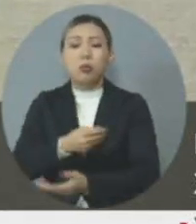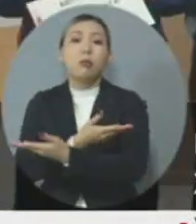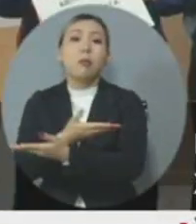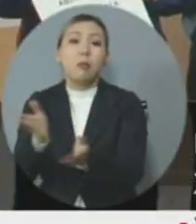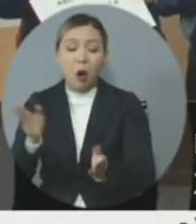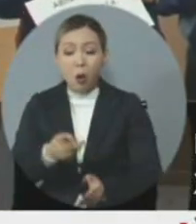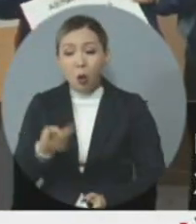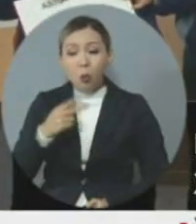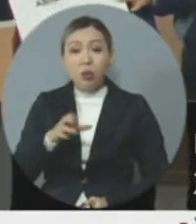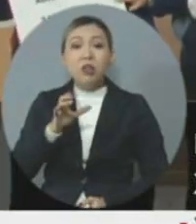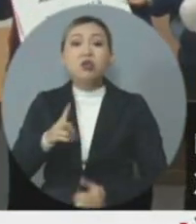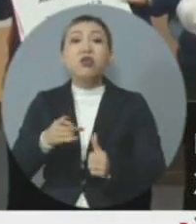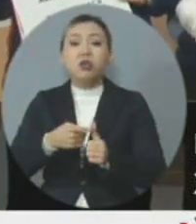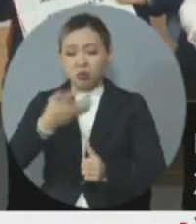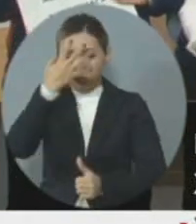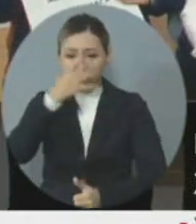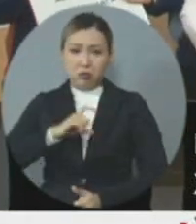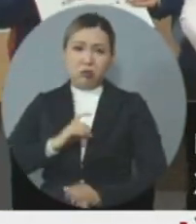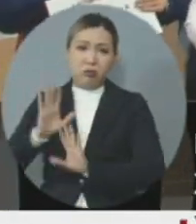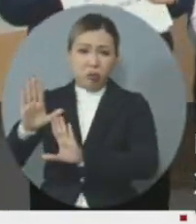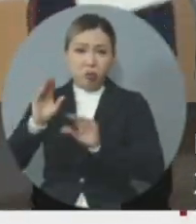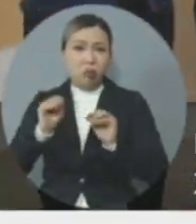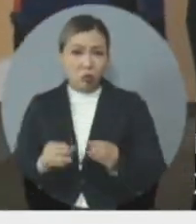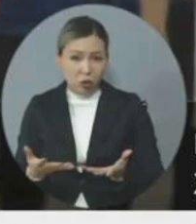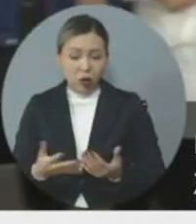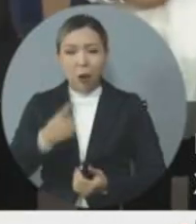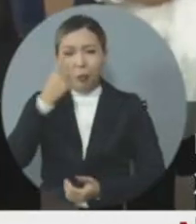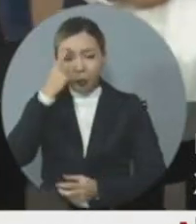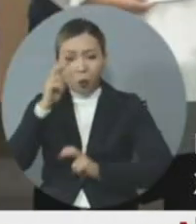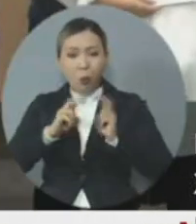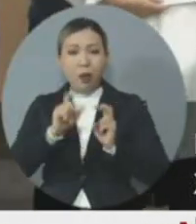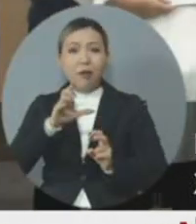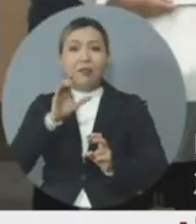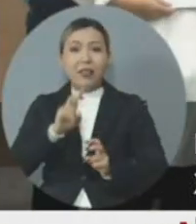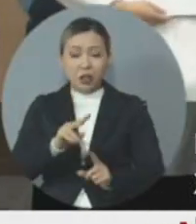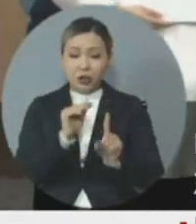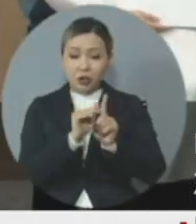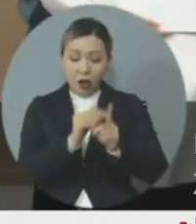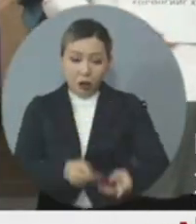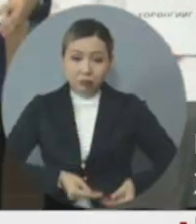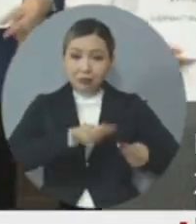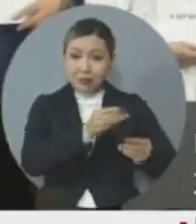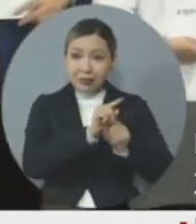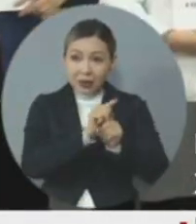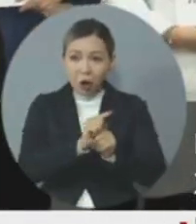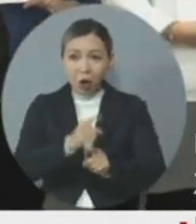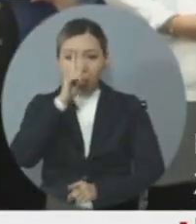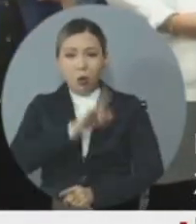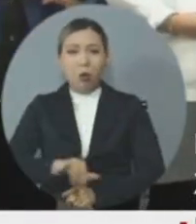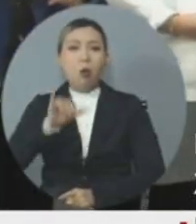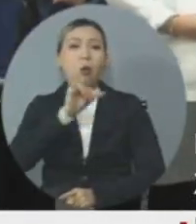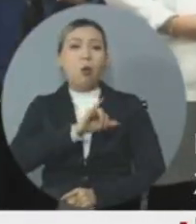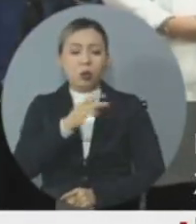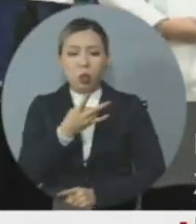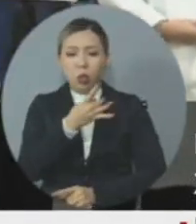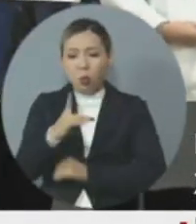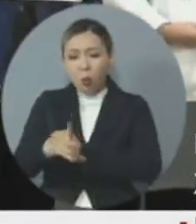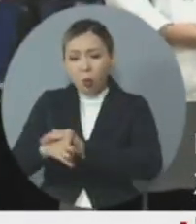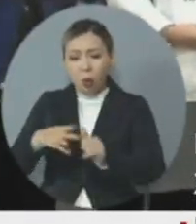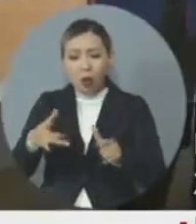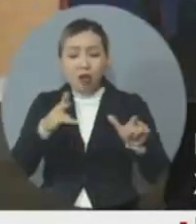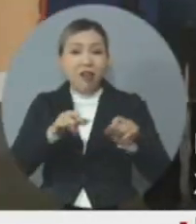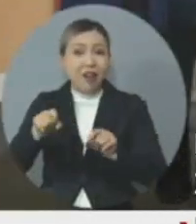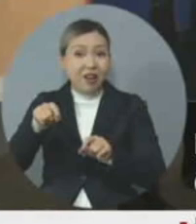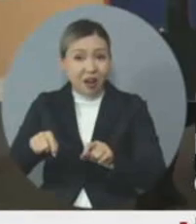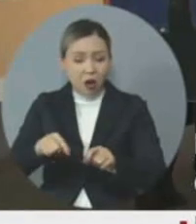гэнэ үү? Монголын үйлдвэрчний эвлэлийн холбооноос хүргүүлсэн шаардлагын дагуу Монгол улсын засгийн газраас нүүрсний хулгай нууцлалын гэрээг Монголын үйлдвэрчний